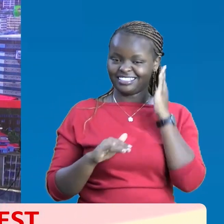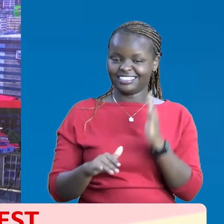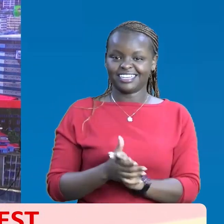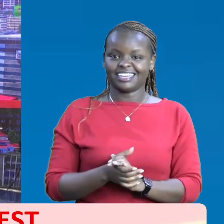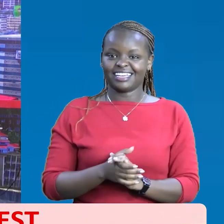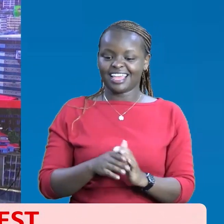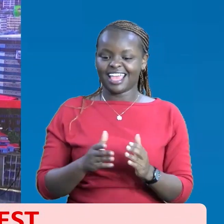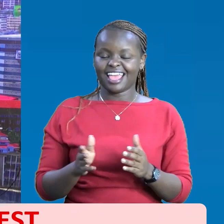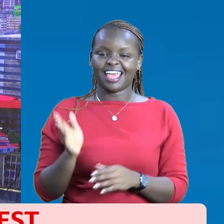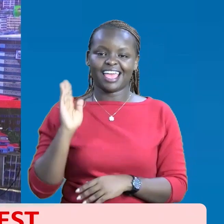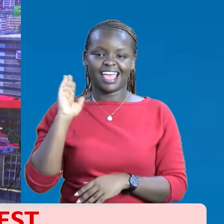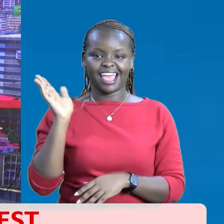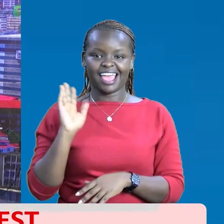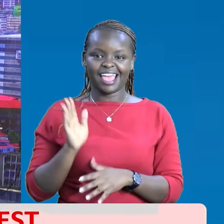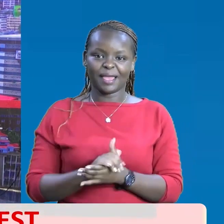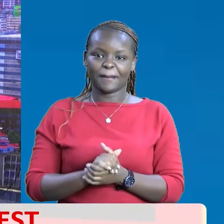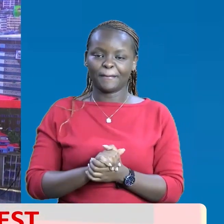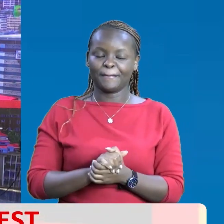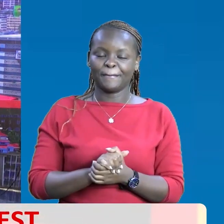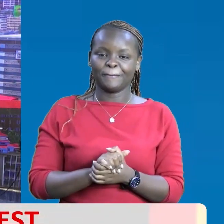Mr. Big Beats mazee.